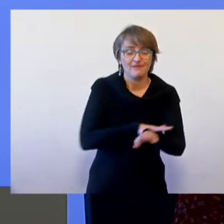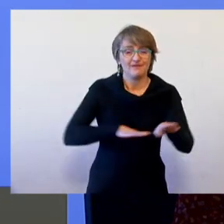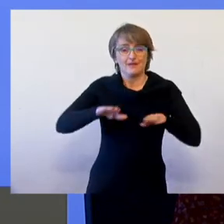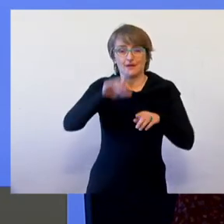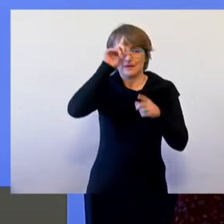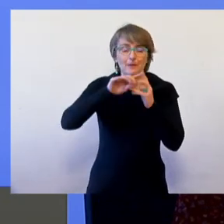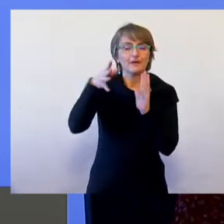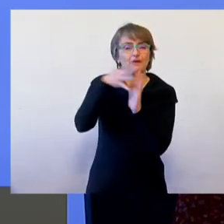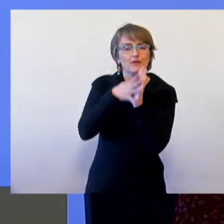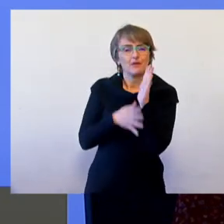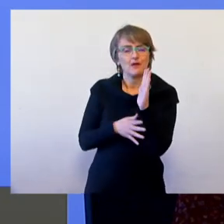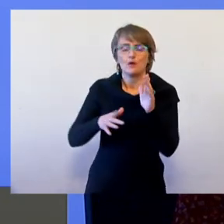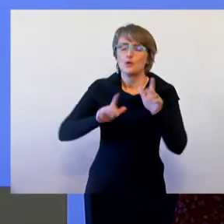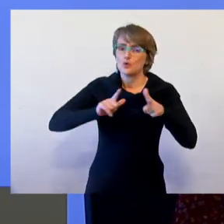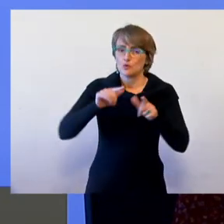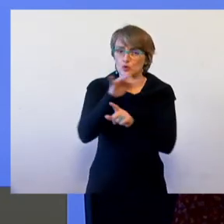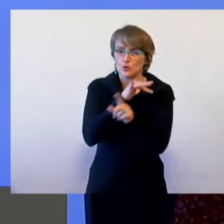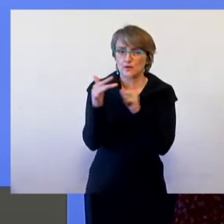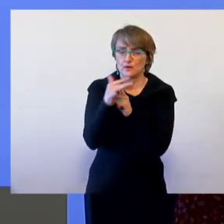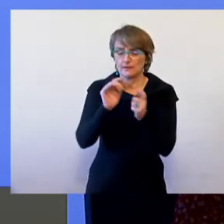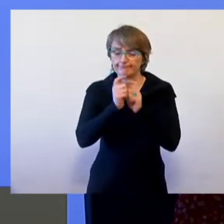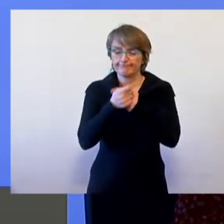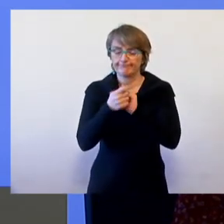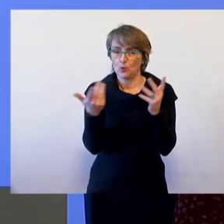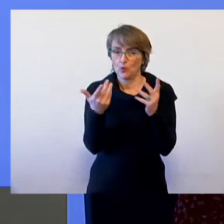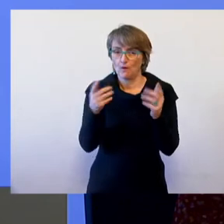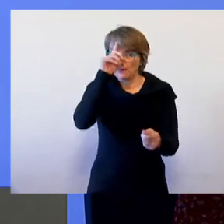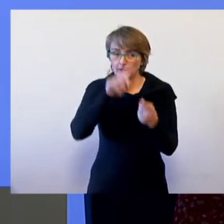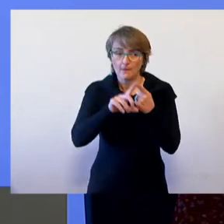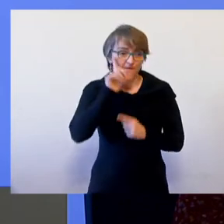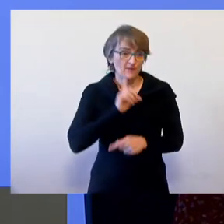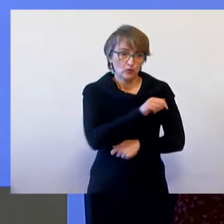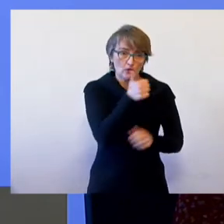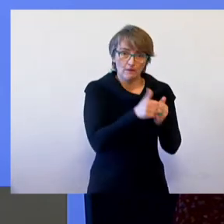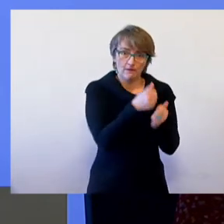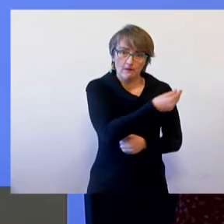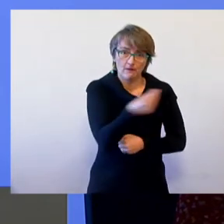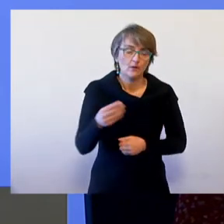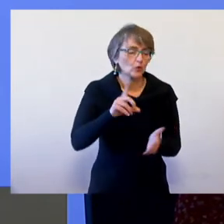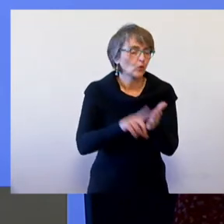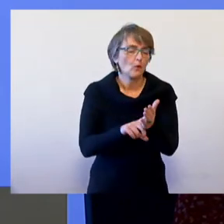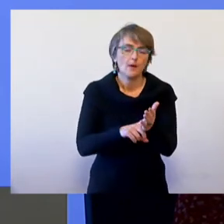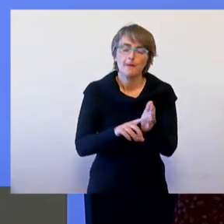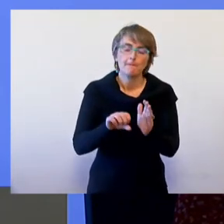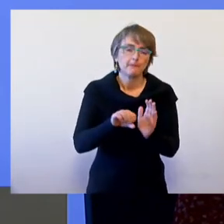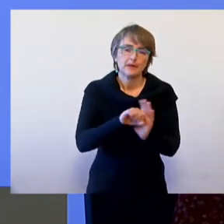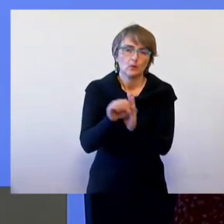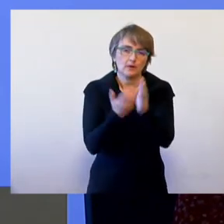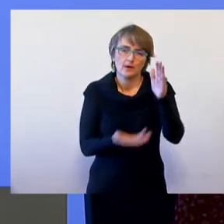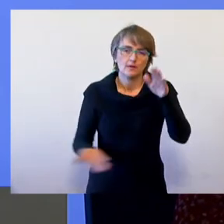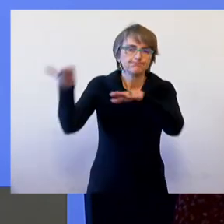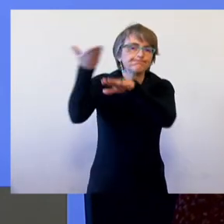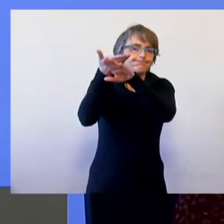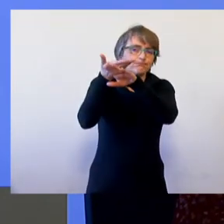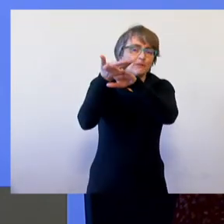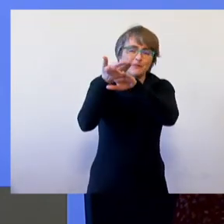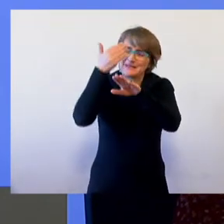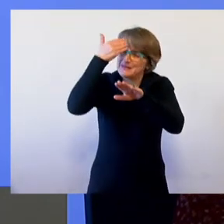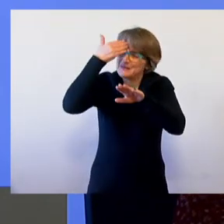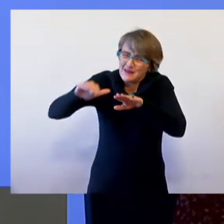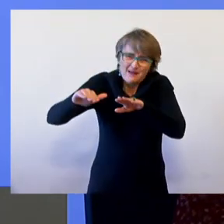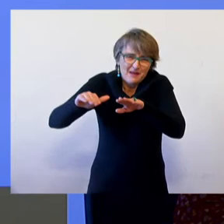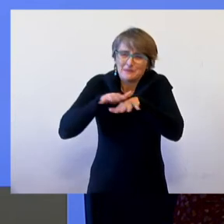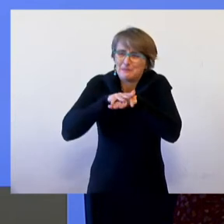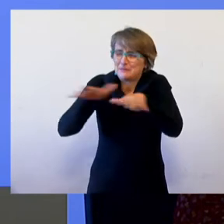fait en sorte que, quand on est une femme seule avec enfant, nous puissions évidemment être prioritaires, même s'il y a